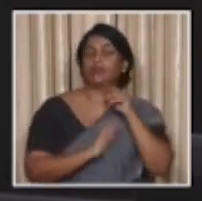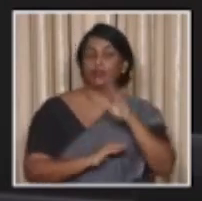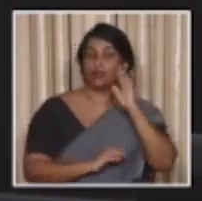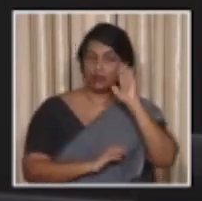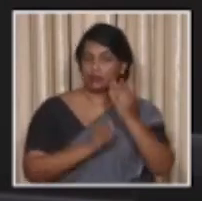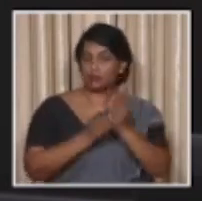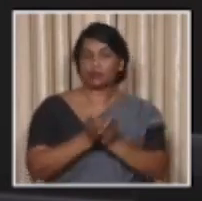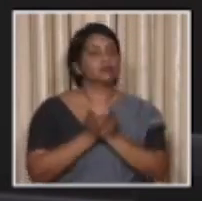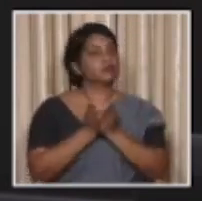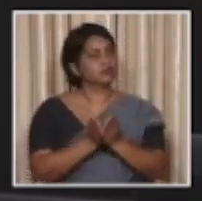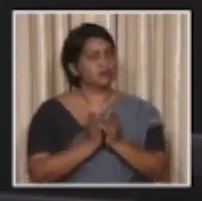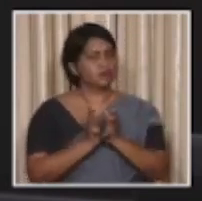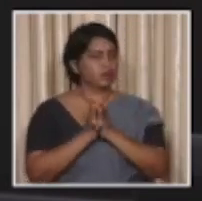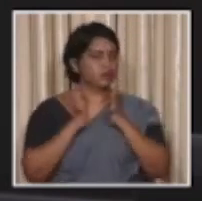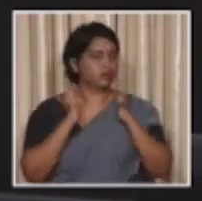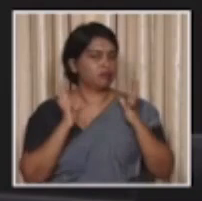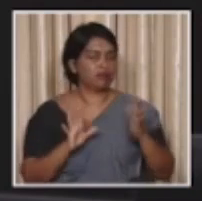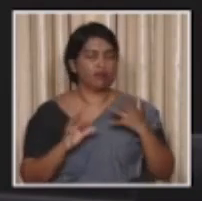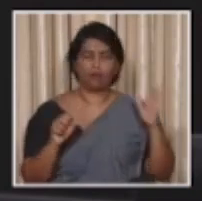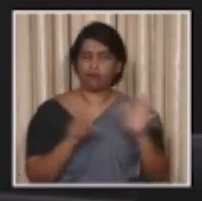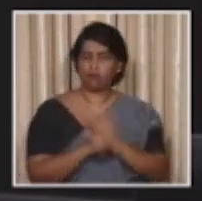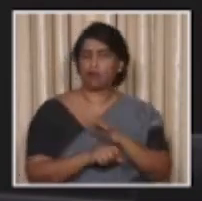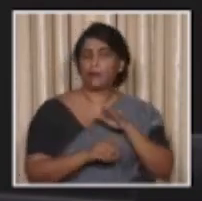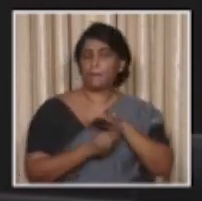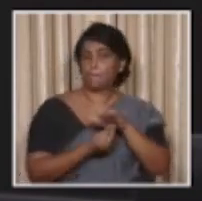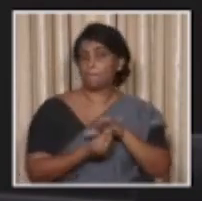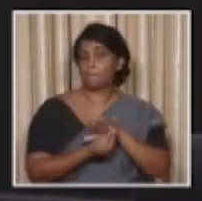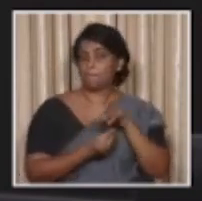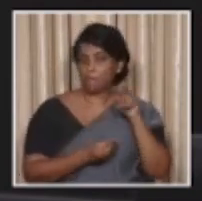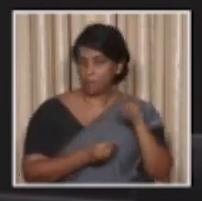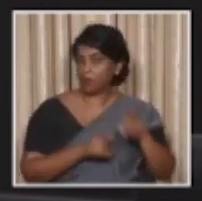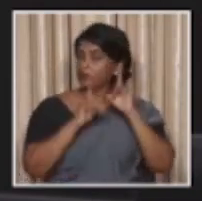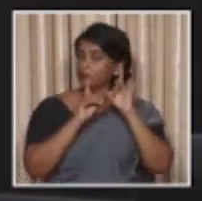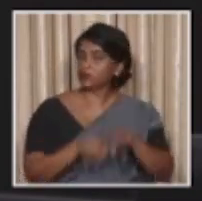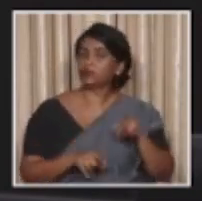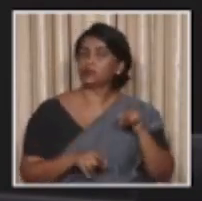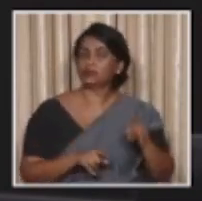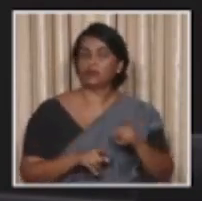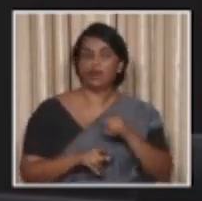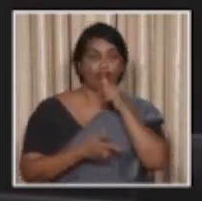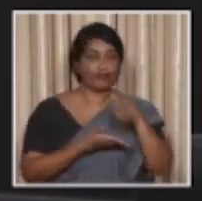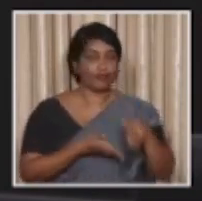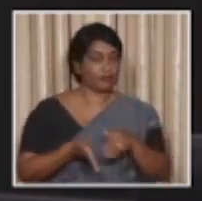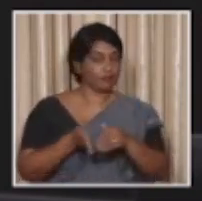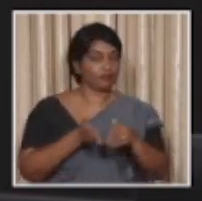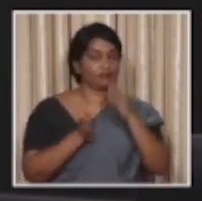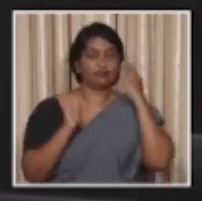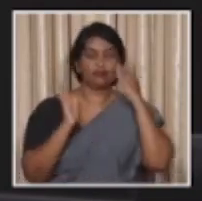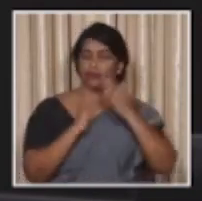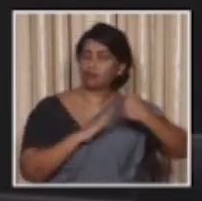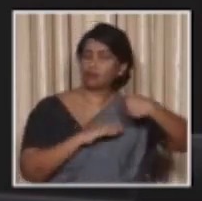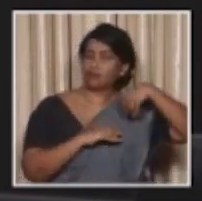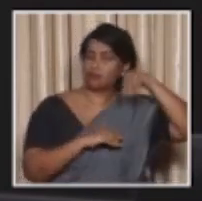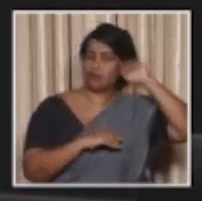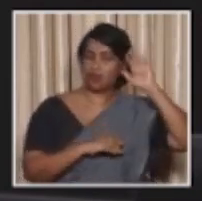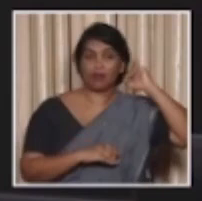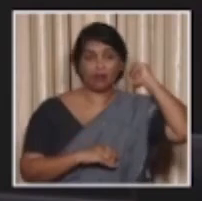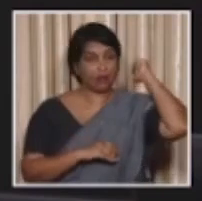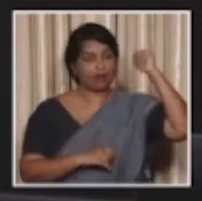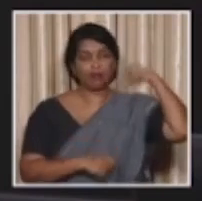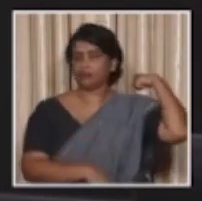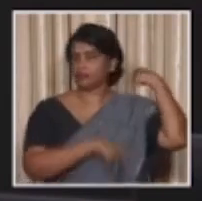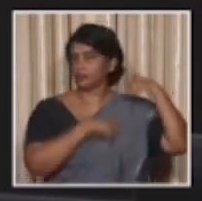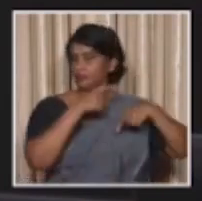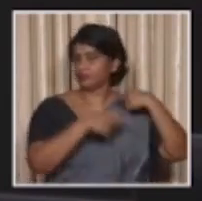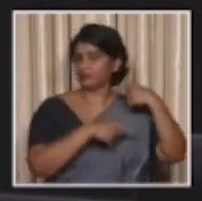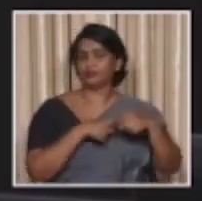ස්වභාවික සම්පත් විශාල වශයෙන් අනුන තියෙන පරිසරයක්. ඒ වගේම වාරි කර්මාන්තය ගත්තාම පැරණි රජදරුවන්ගේ කාලේ